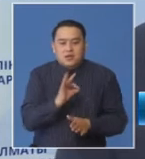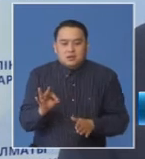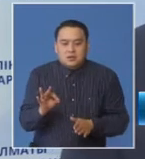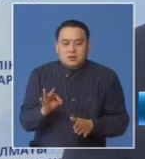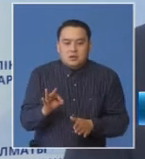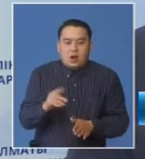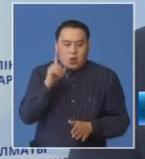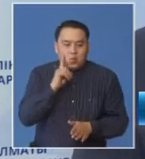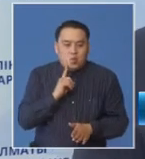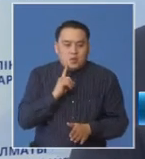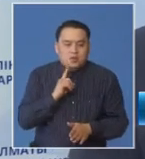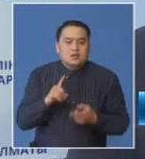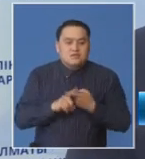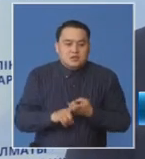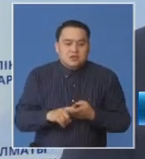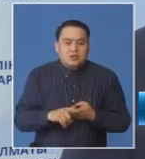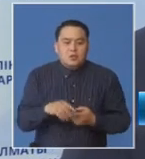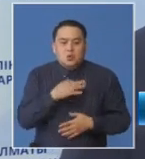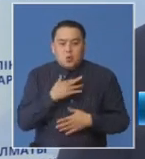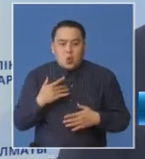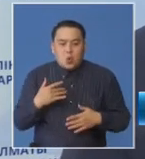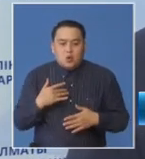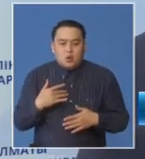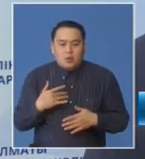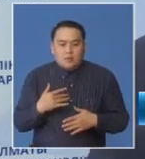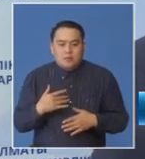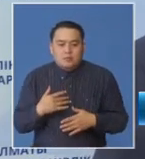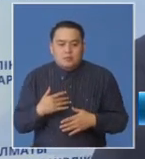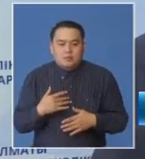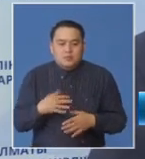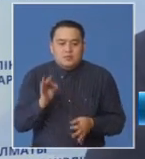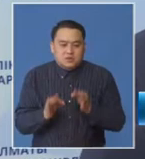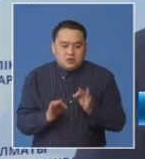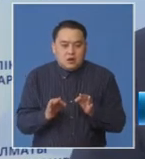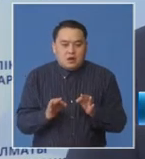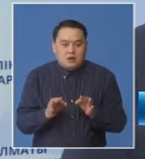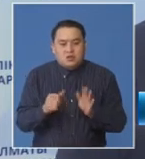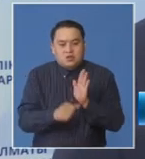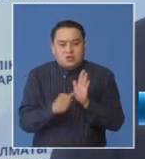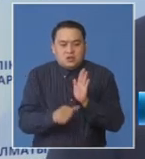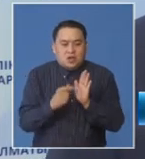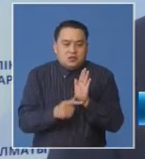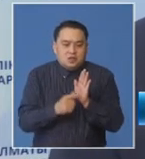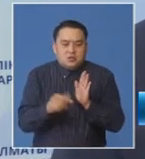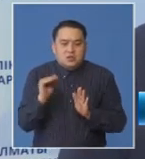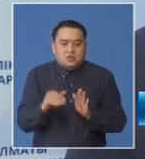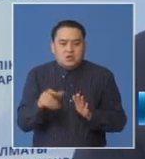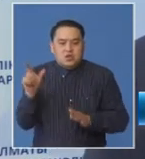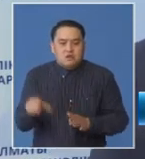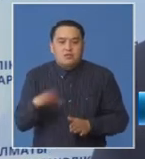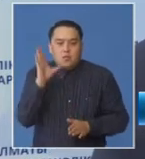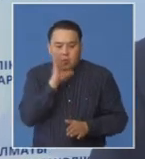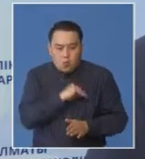как удобно. В связи с этим многие, которые получают среднюю заработную плату, например, 60-70 тысяч, этот человек уже